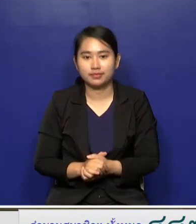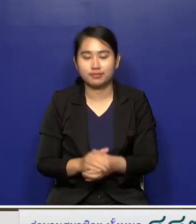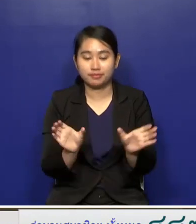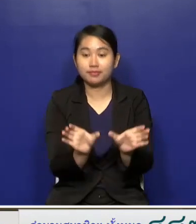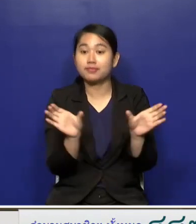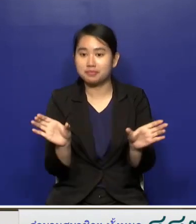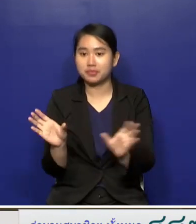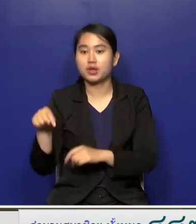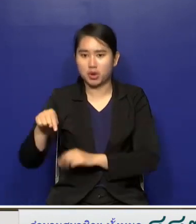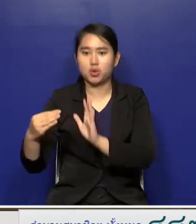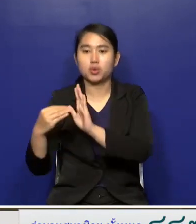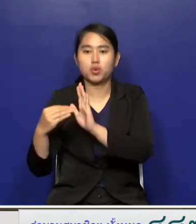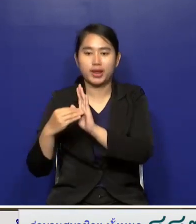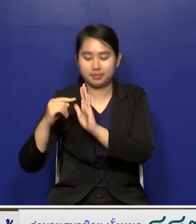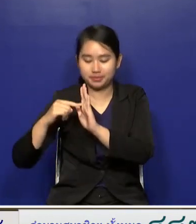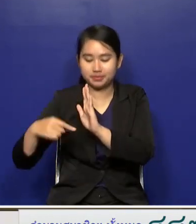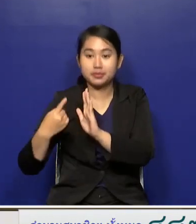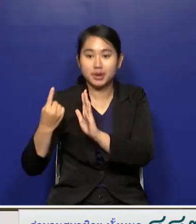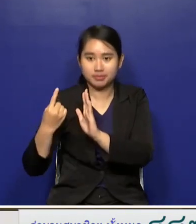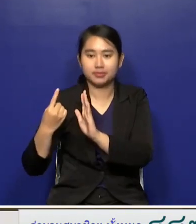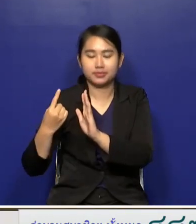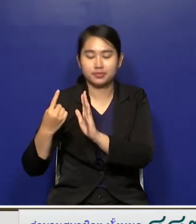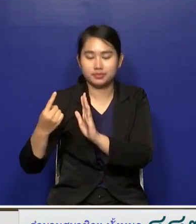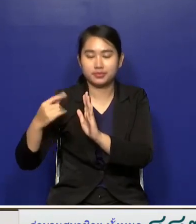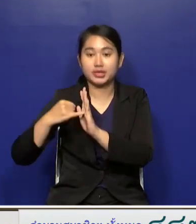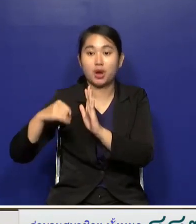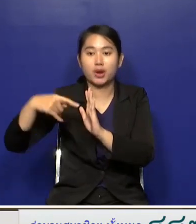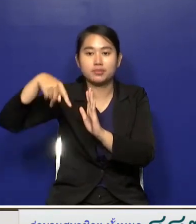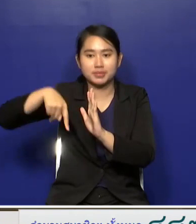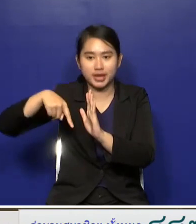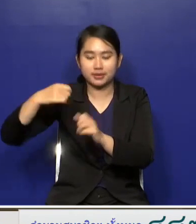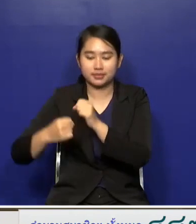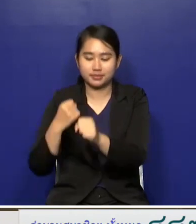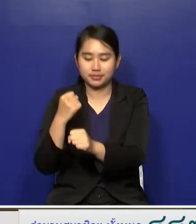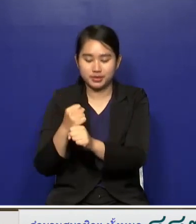ทม.เนี่ยเริ่มให้มีเป็นรูปแบบพิเศษตั้งแต่ปี